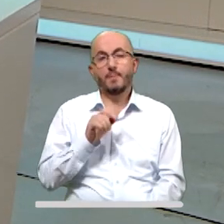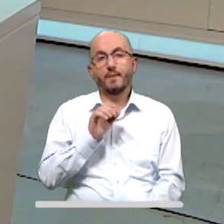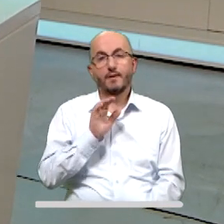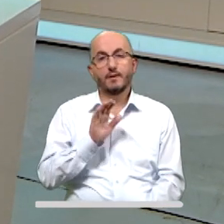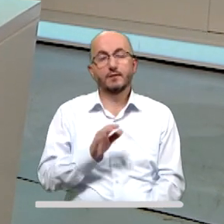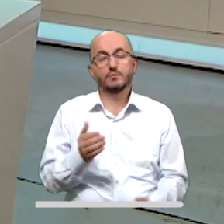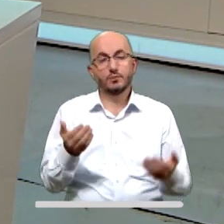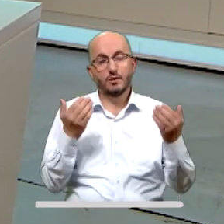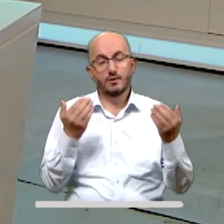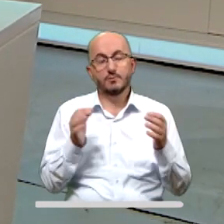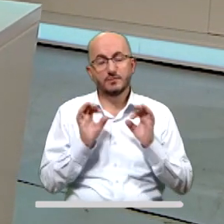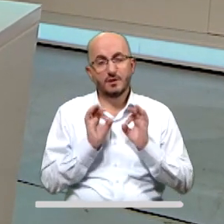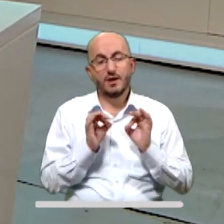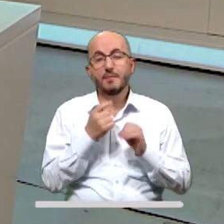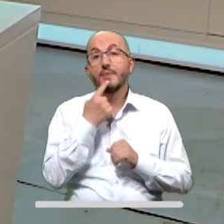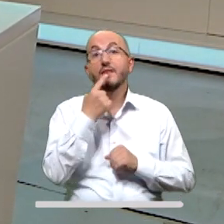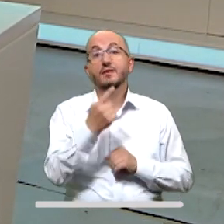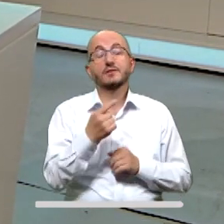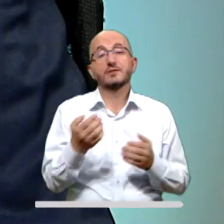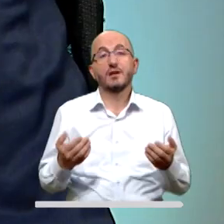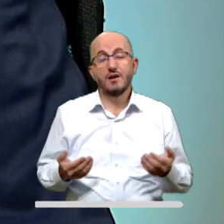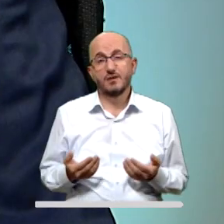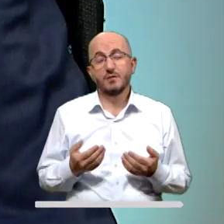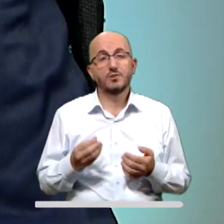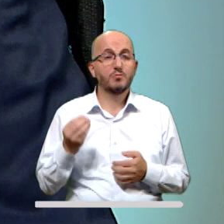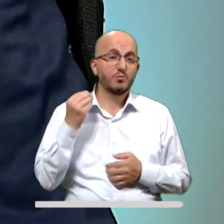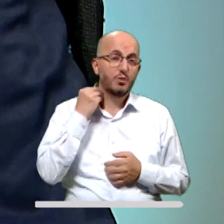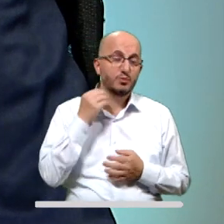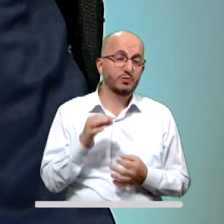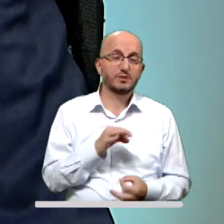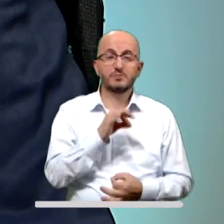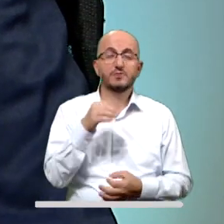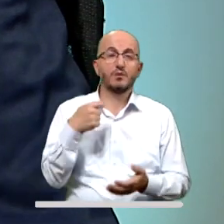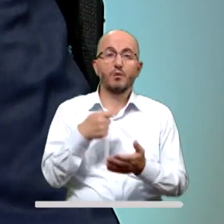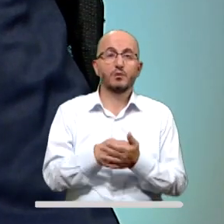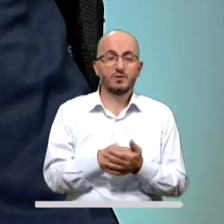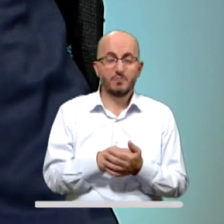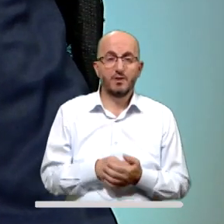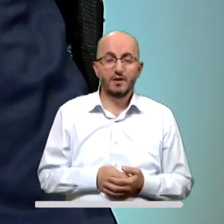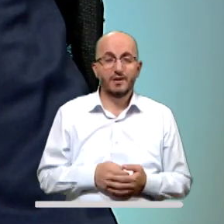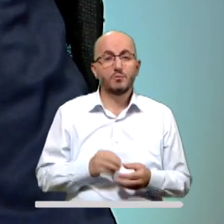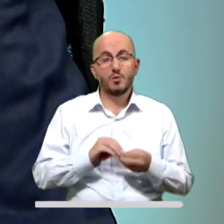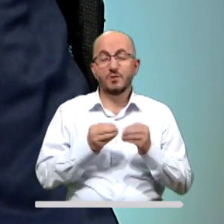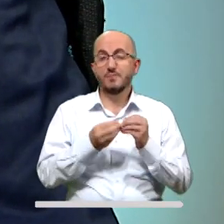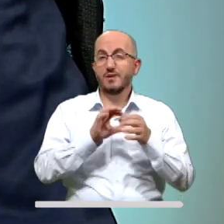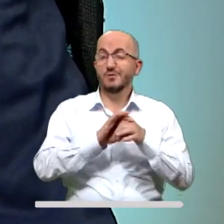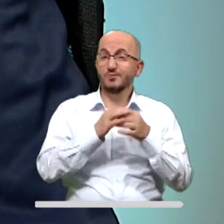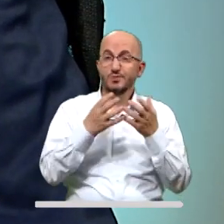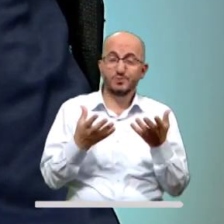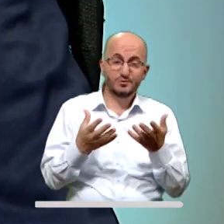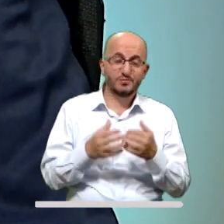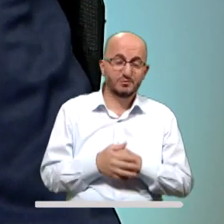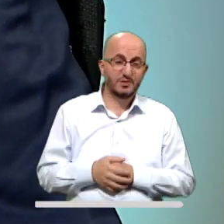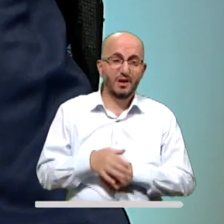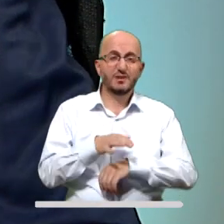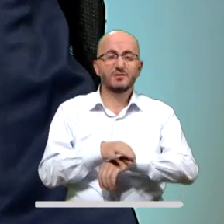hep dualarımızda deriz ki, ya Rabbi borçlulara eda, dertlere deva vermesi hastalara